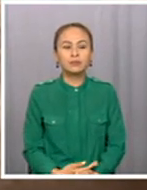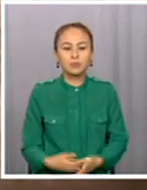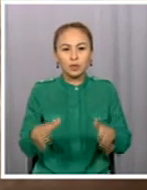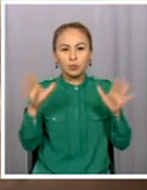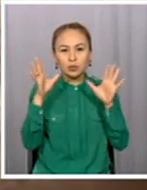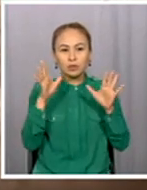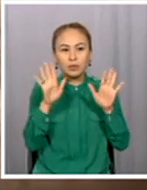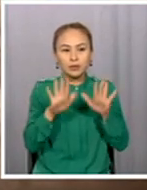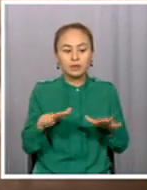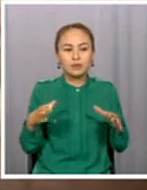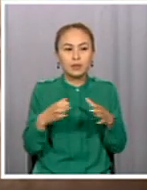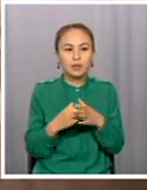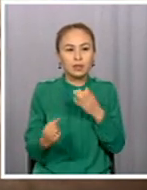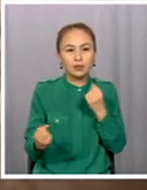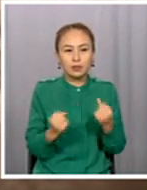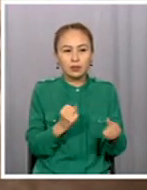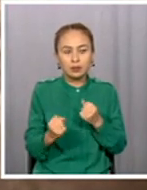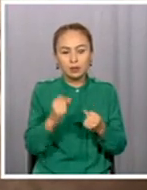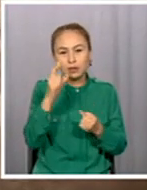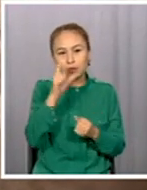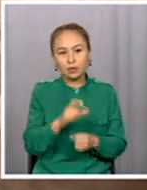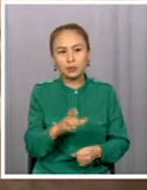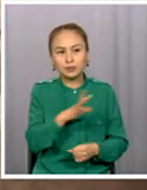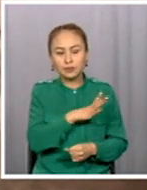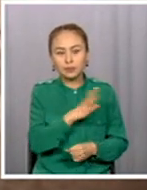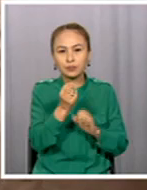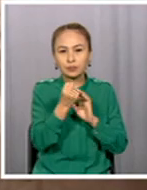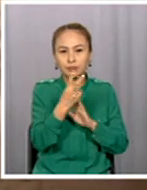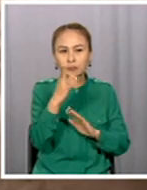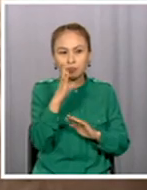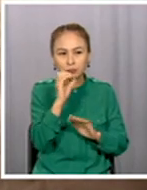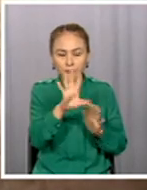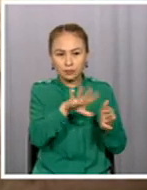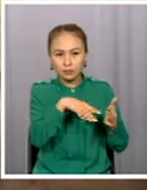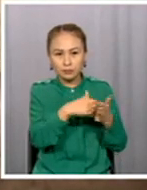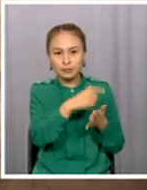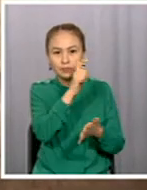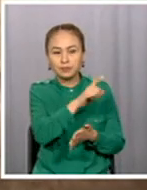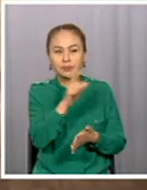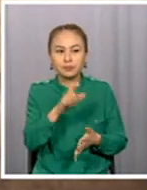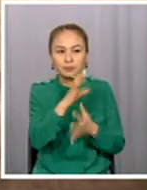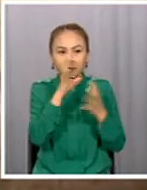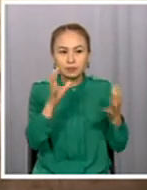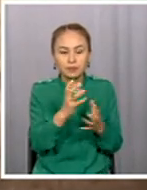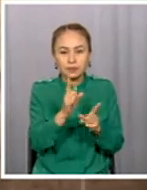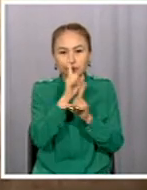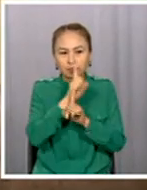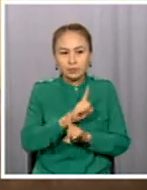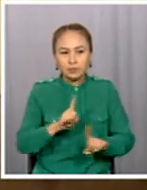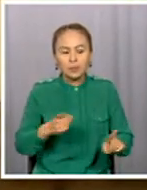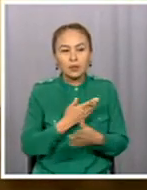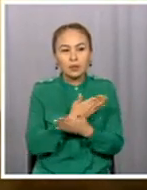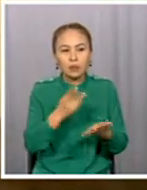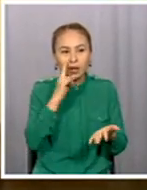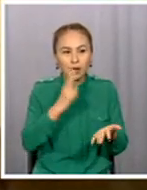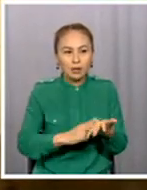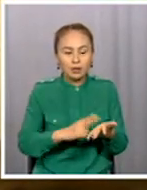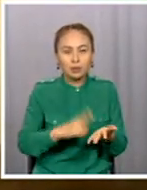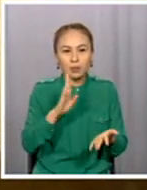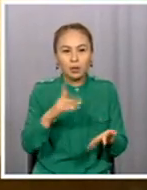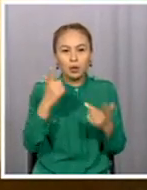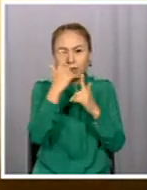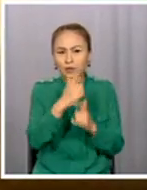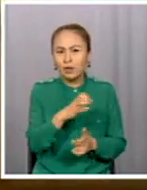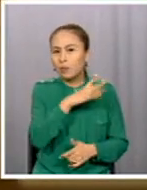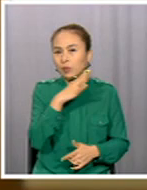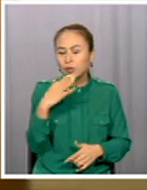Мұсылмандықтың тұтқасын берік ұстаған Қожа Ахмет Яссауиді 12-ші ғасырдан бергі адамзаттың бағалауы айрықша. Оған айғақ боларлық ақпарат мол,